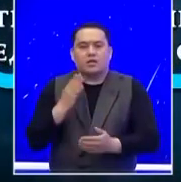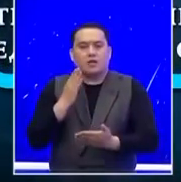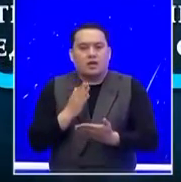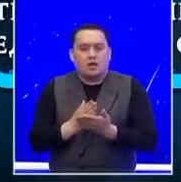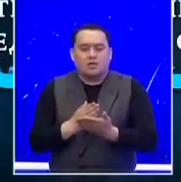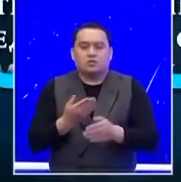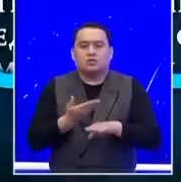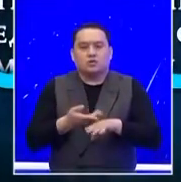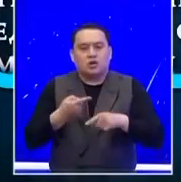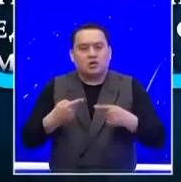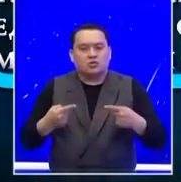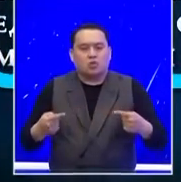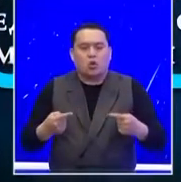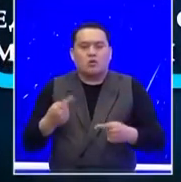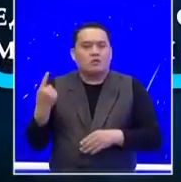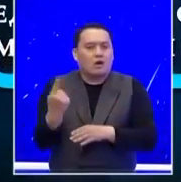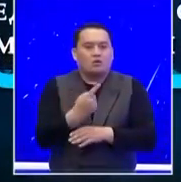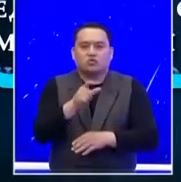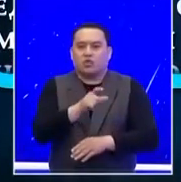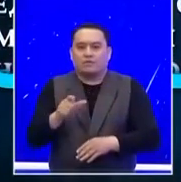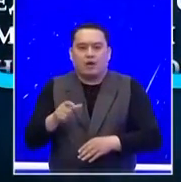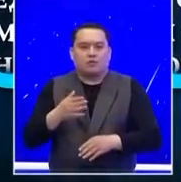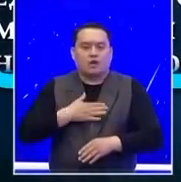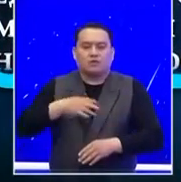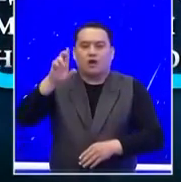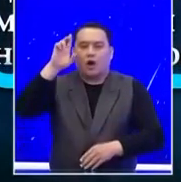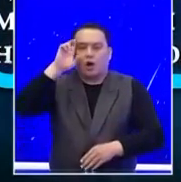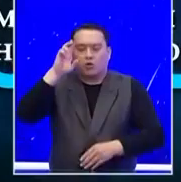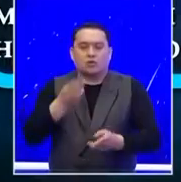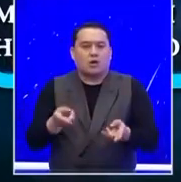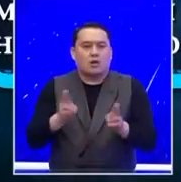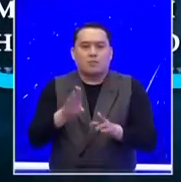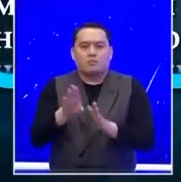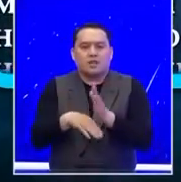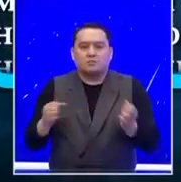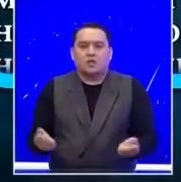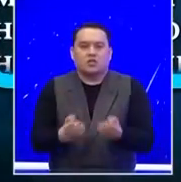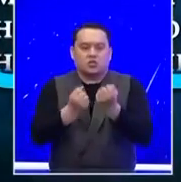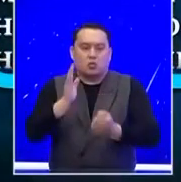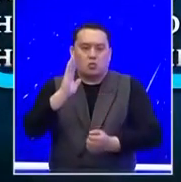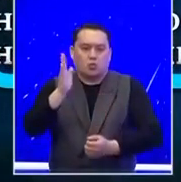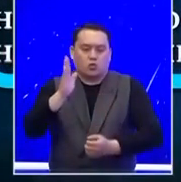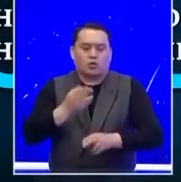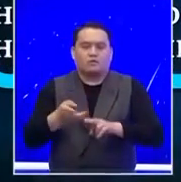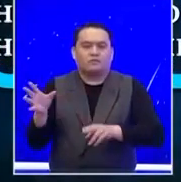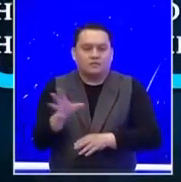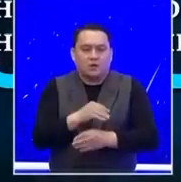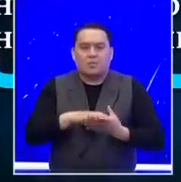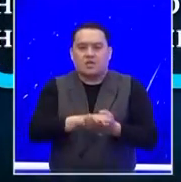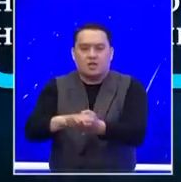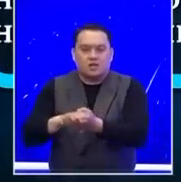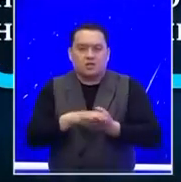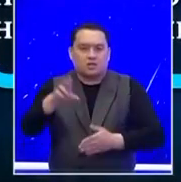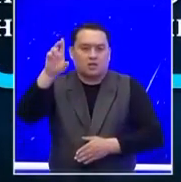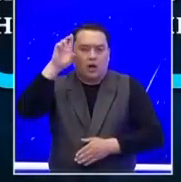имеющиеся трудности. Ни один человек, ни один гражданин нашей страны не останется без поддержки. Мы – единая страна,